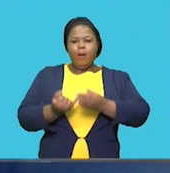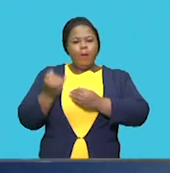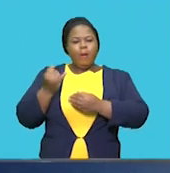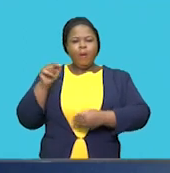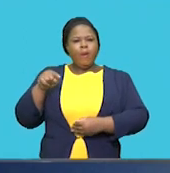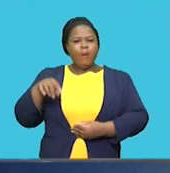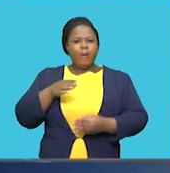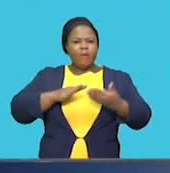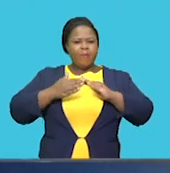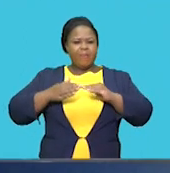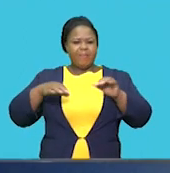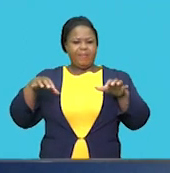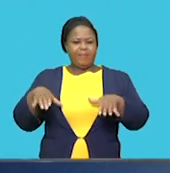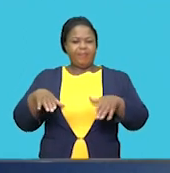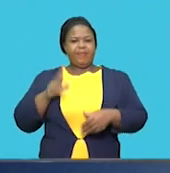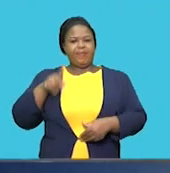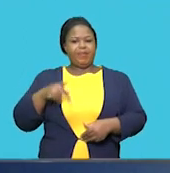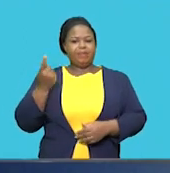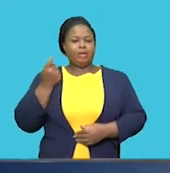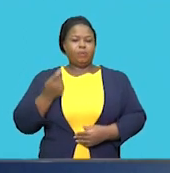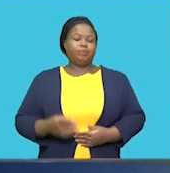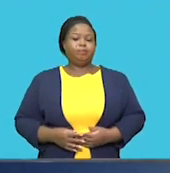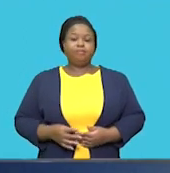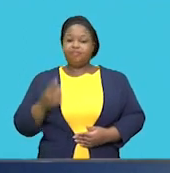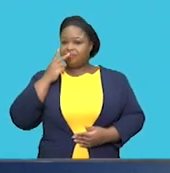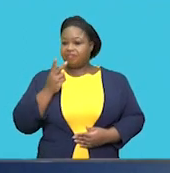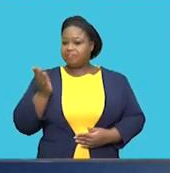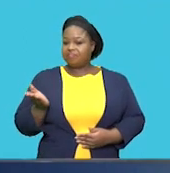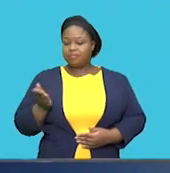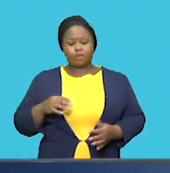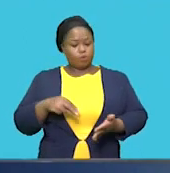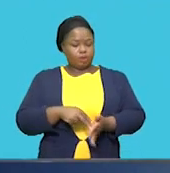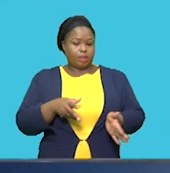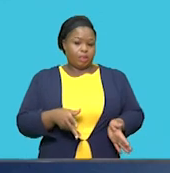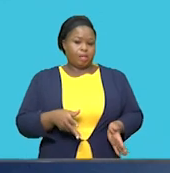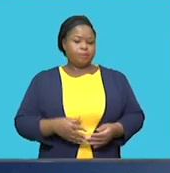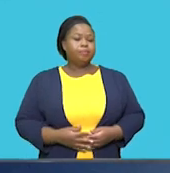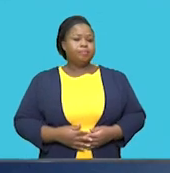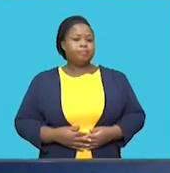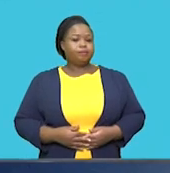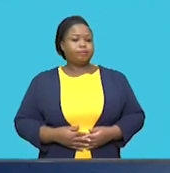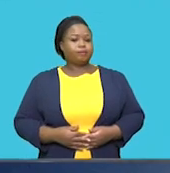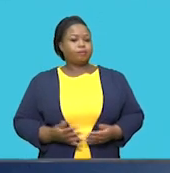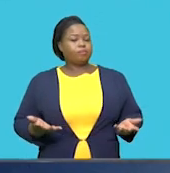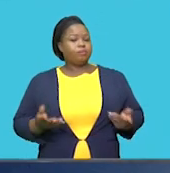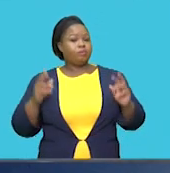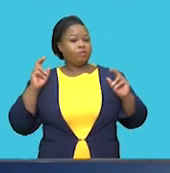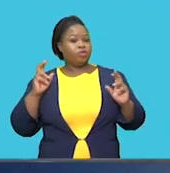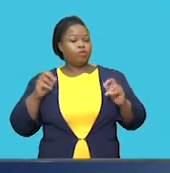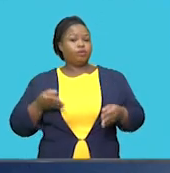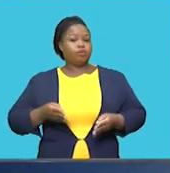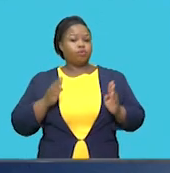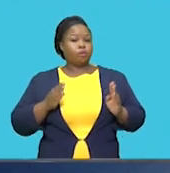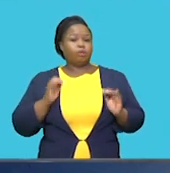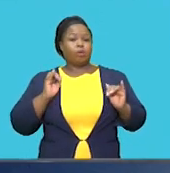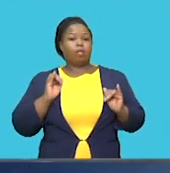a development yabantu base clip down. Uyabona nawe apho sime khona, I mean the issue ye infrastructure